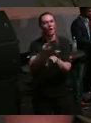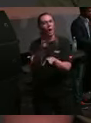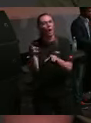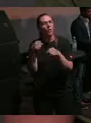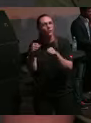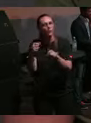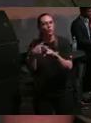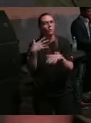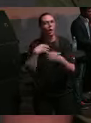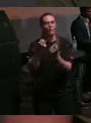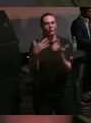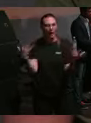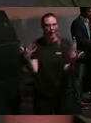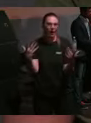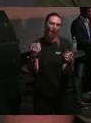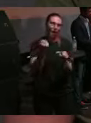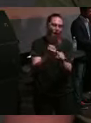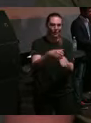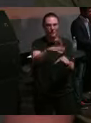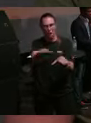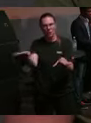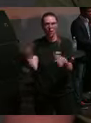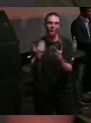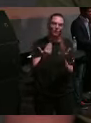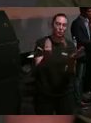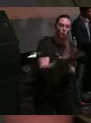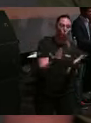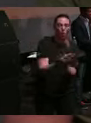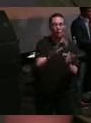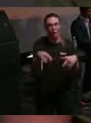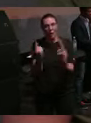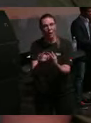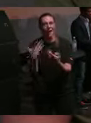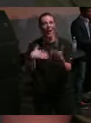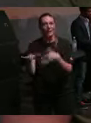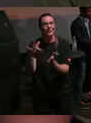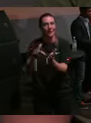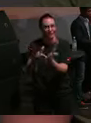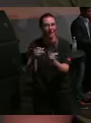klart å få flere bein å stå på. Fordi at infrastruktur, skoler, barnehage, helsesenter, alt er nå